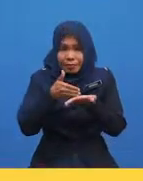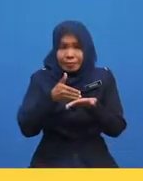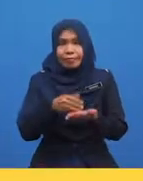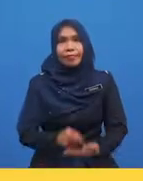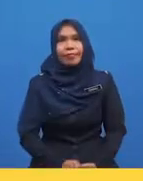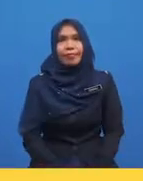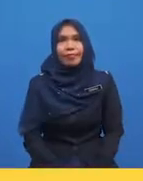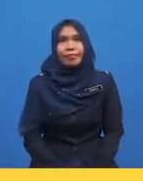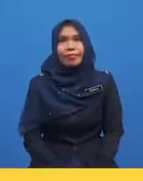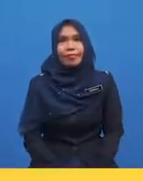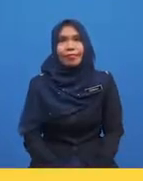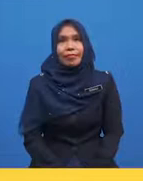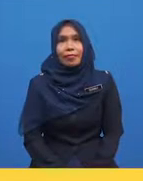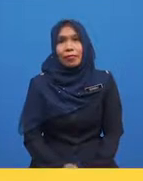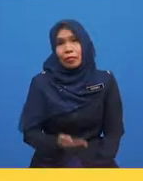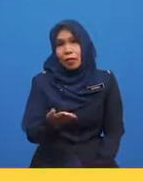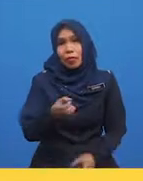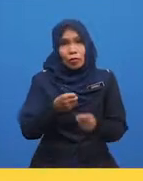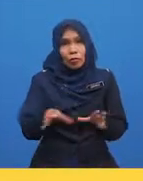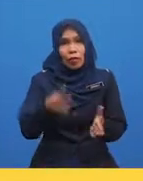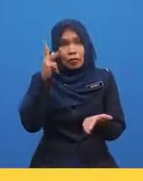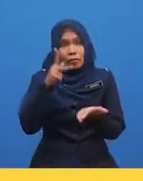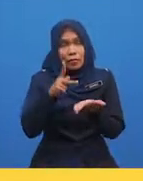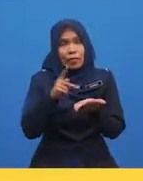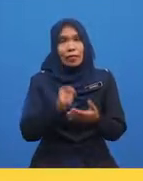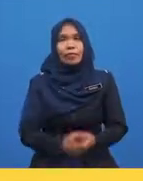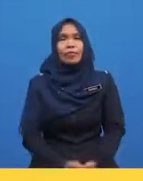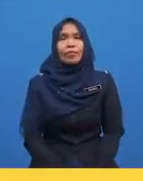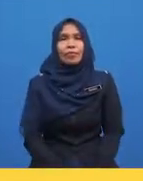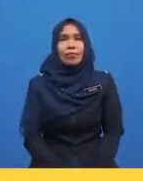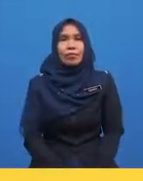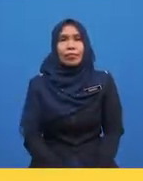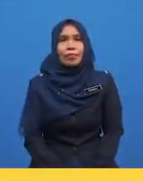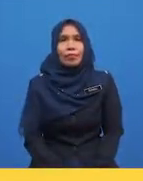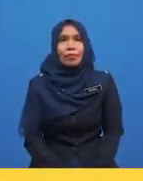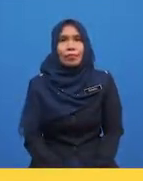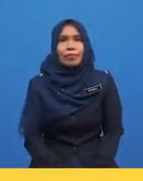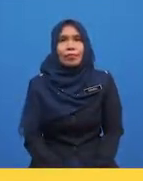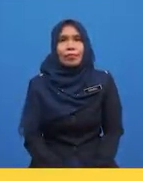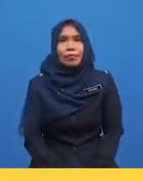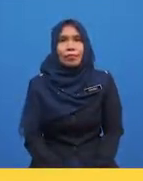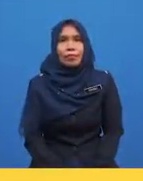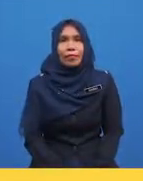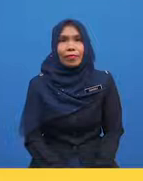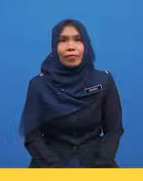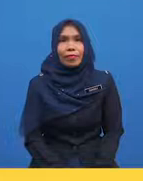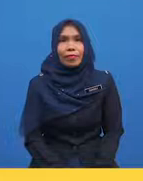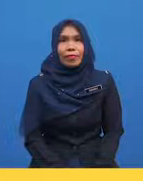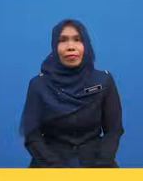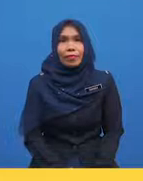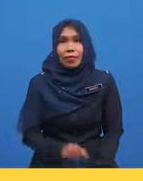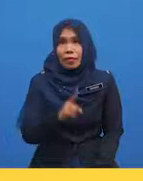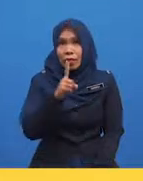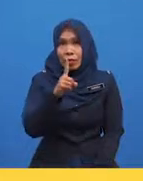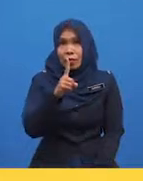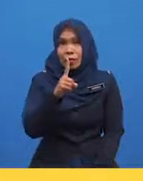Memandangkan kamu telah pun mengenali setengah atau separuh serta satu